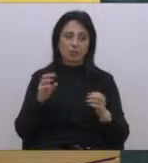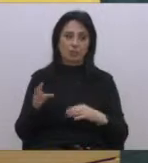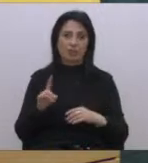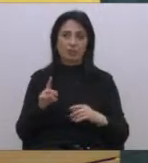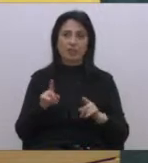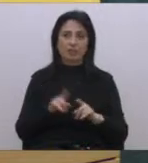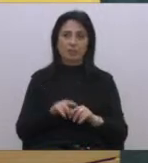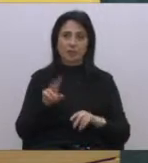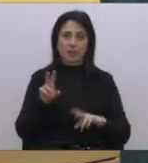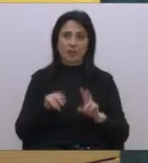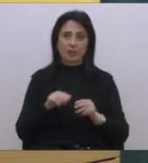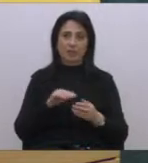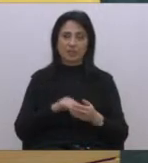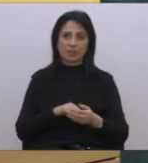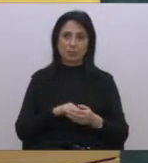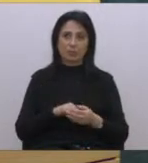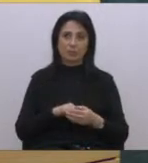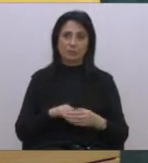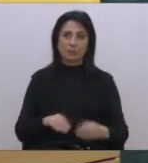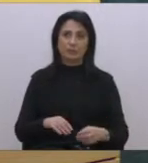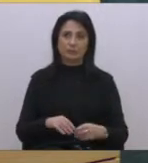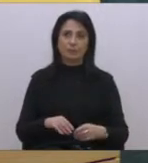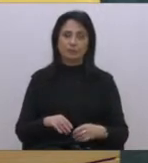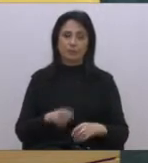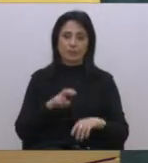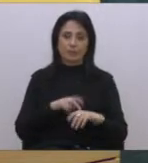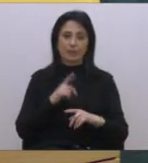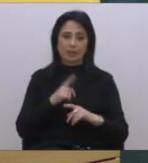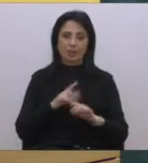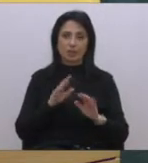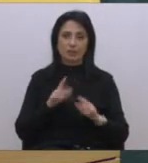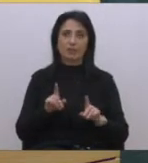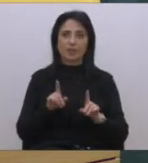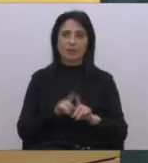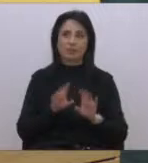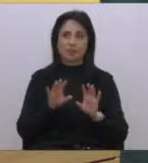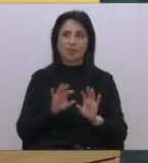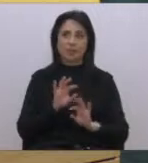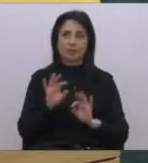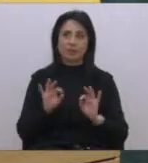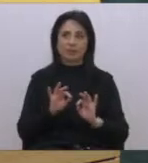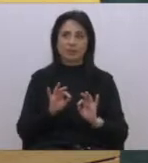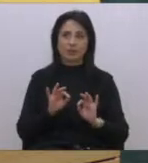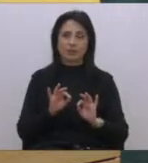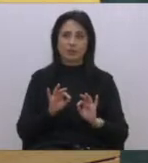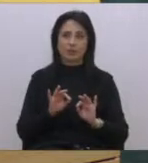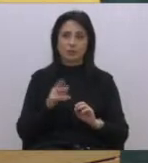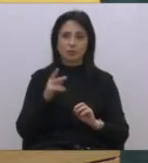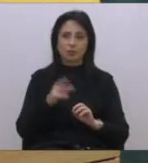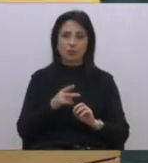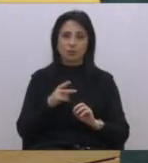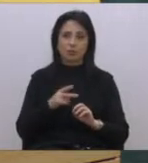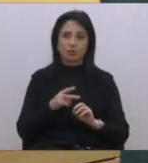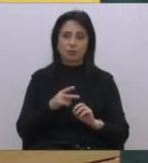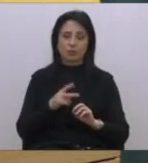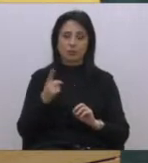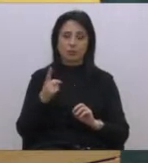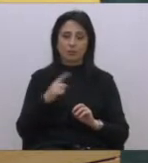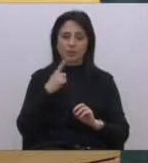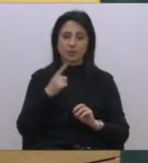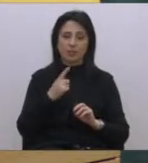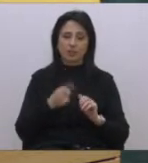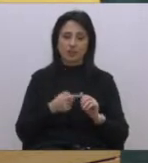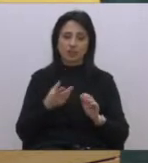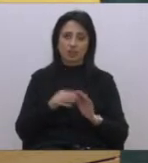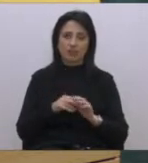რაც ასევე გათვალისწინებულია ექთნების შემთხვევაშიც. ასევე კანონ პროექტი უშვებს 2021 წლის